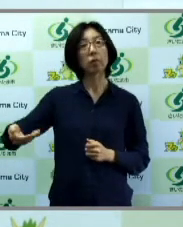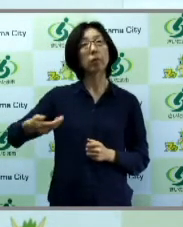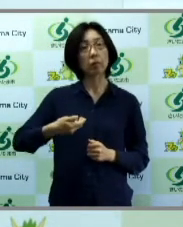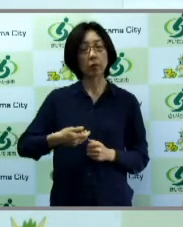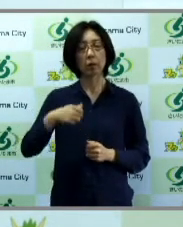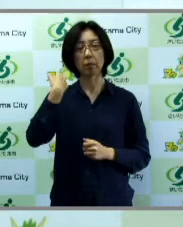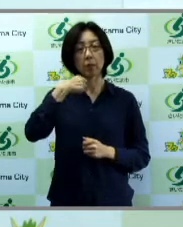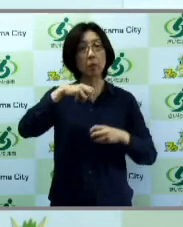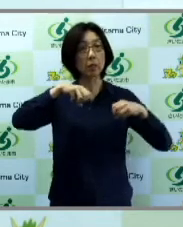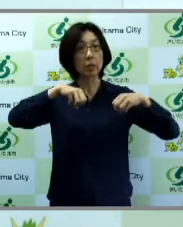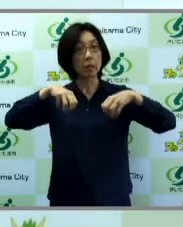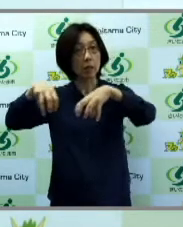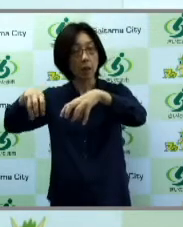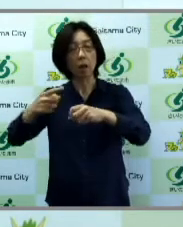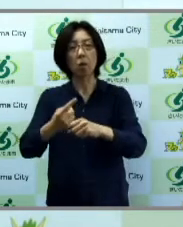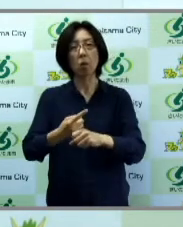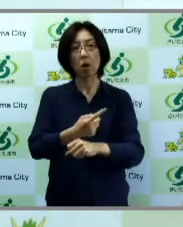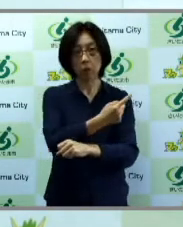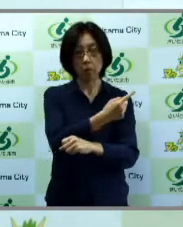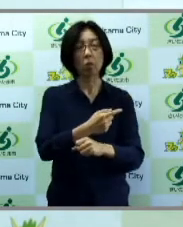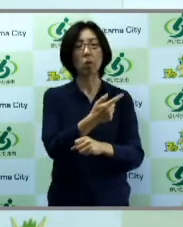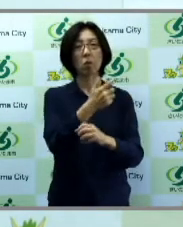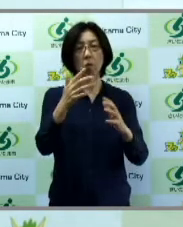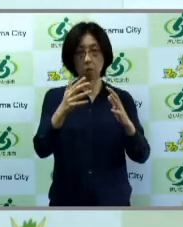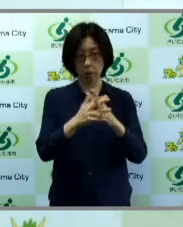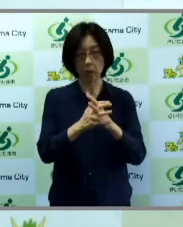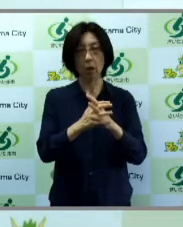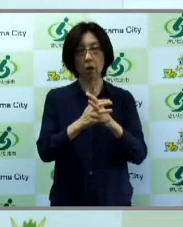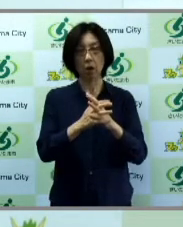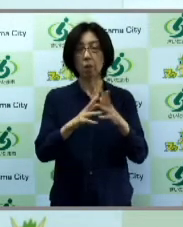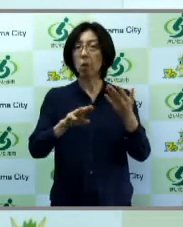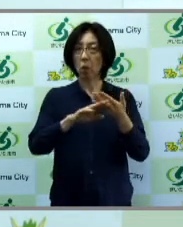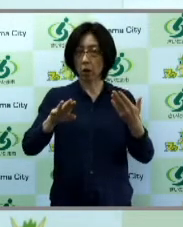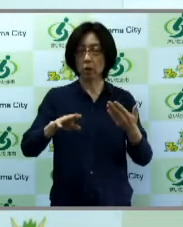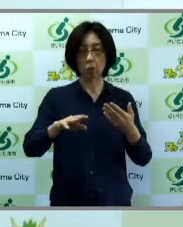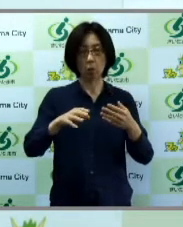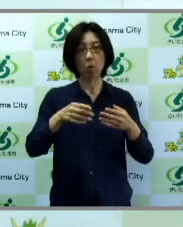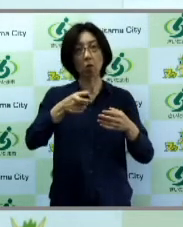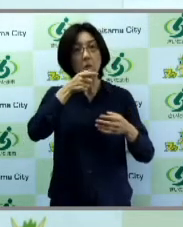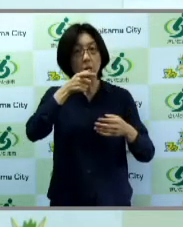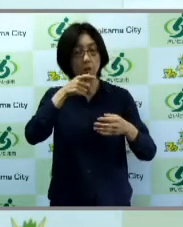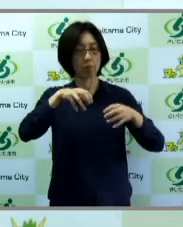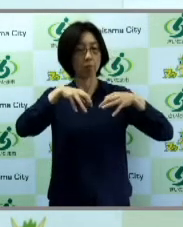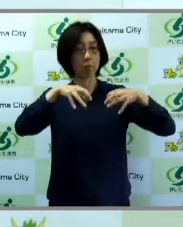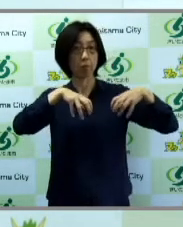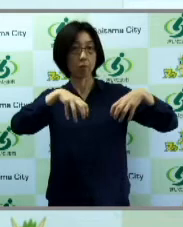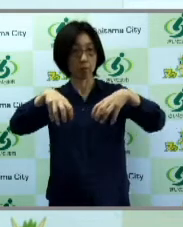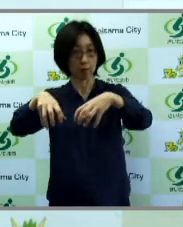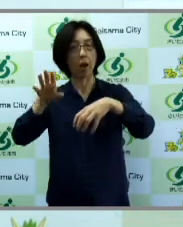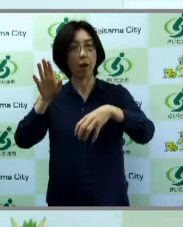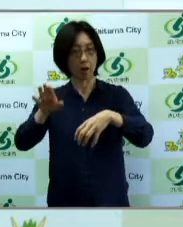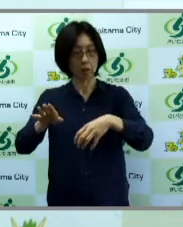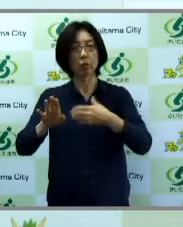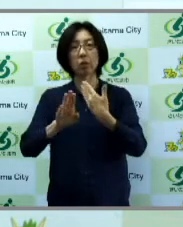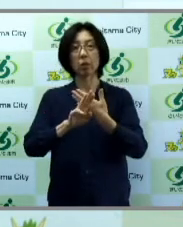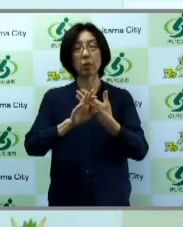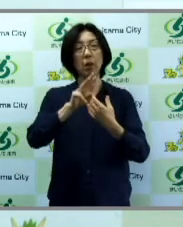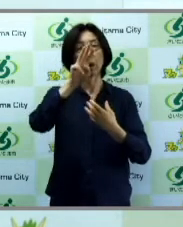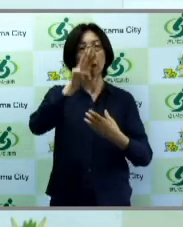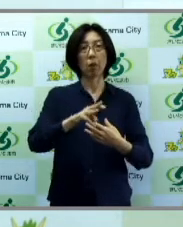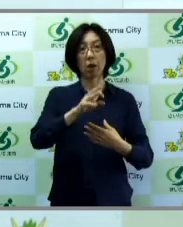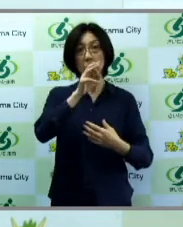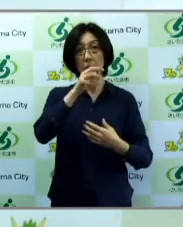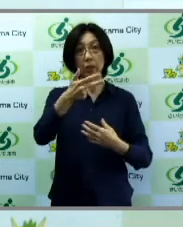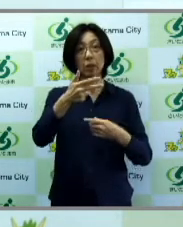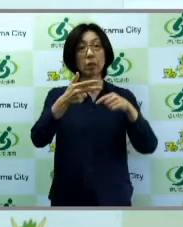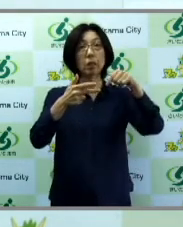も大宮ですとか他の埼玉市内で繁華街あると思うんですけれども、川口市とかではまだク